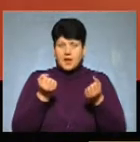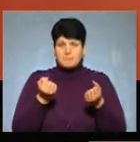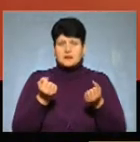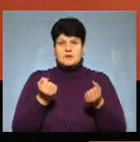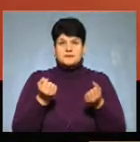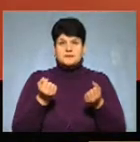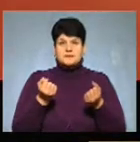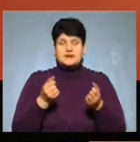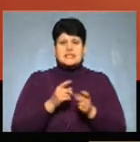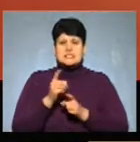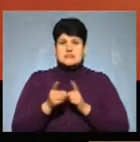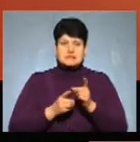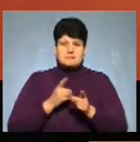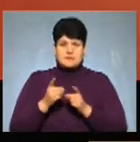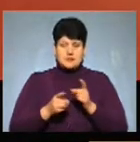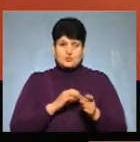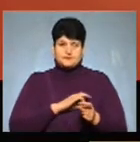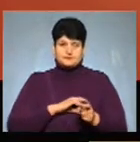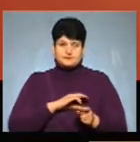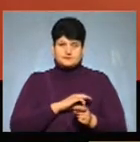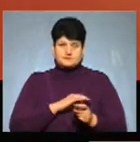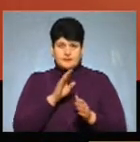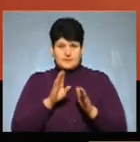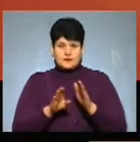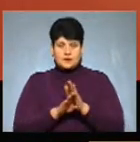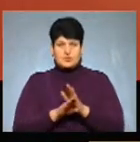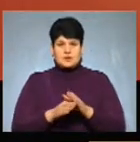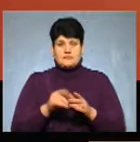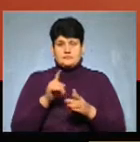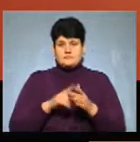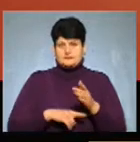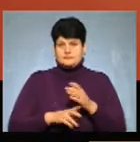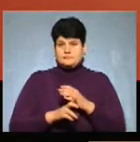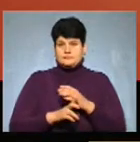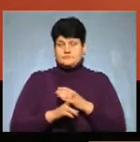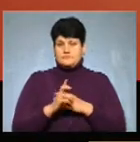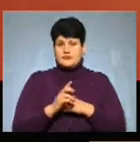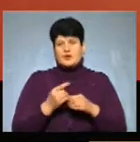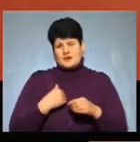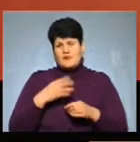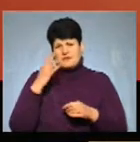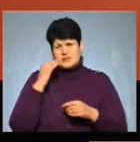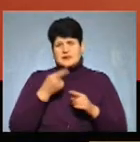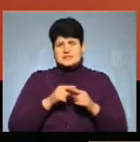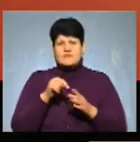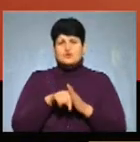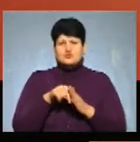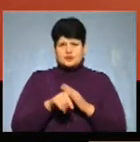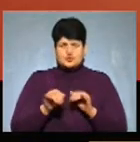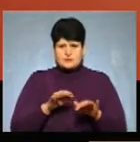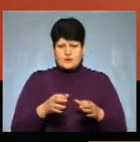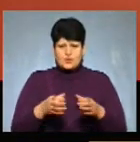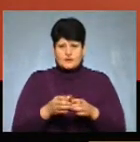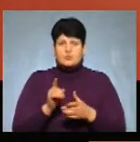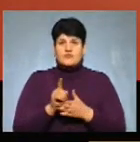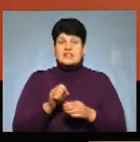підтримати зміну юрисдикції підпорядкованості релігійної громади. То я вважаю, це з внутрішньою справою громади, вони